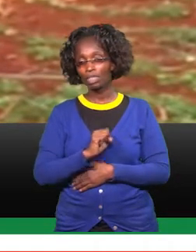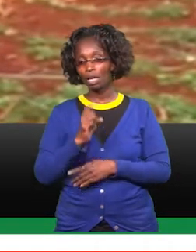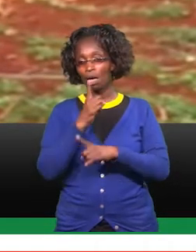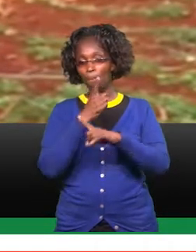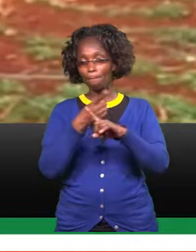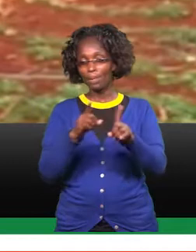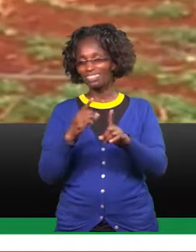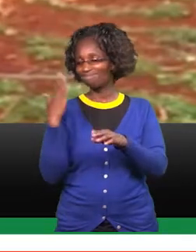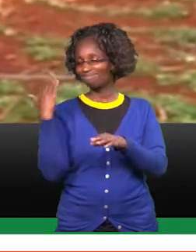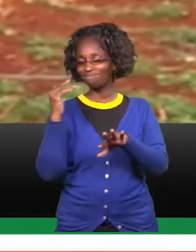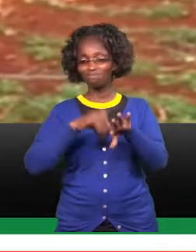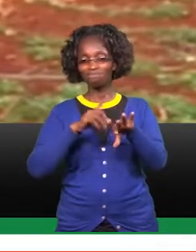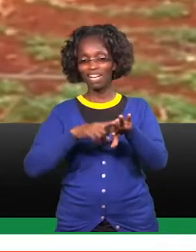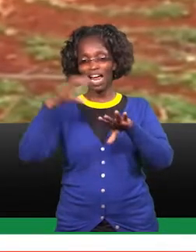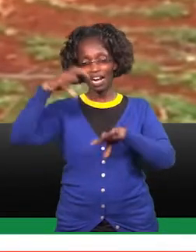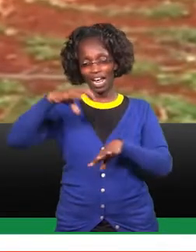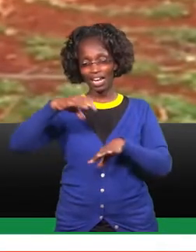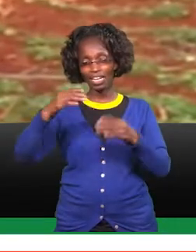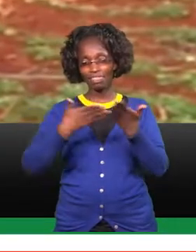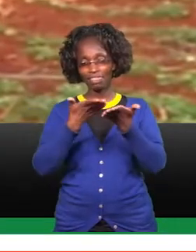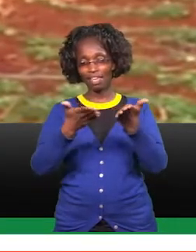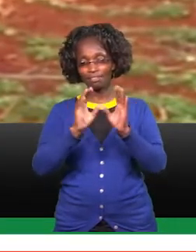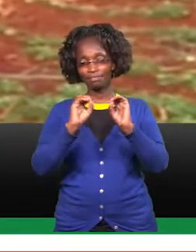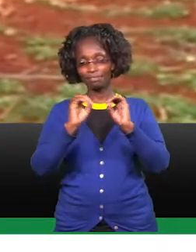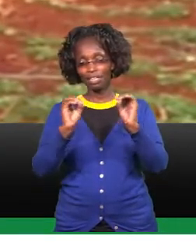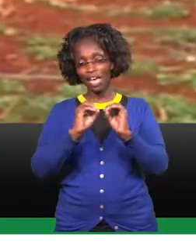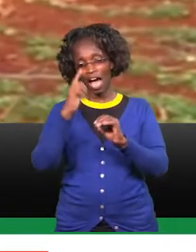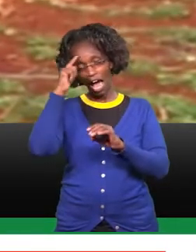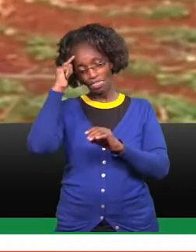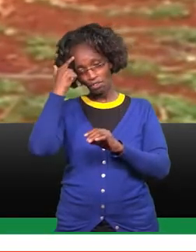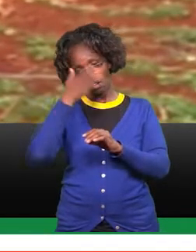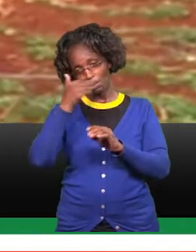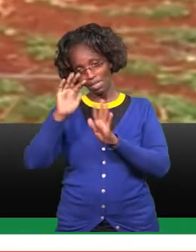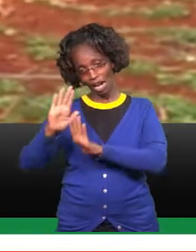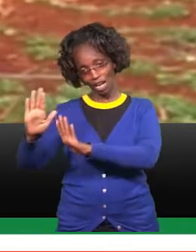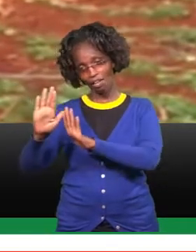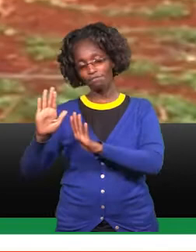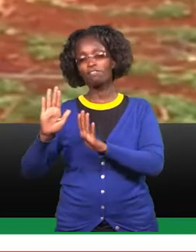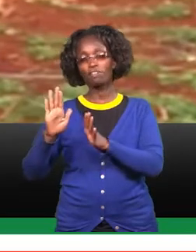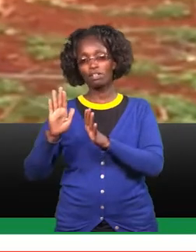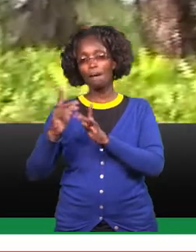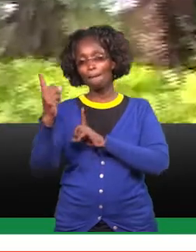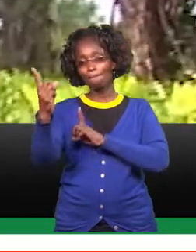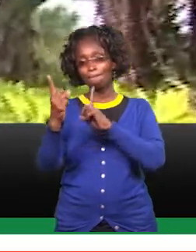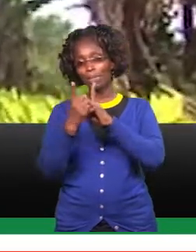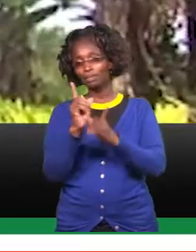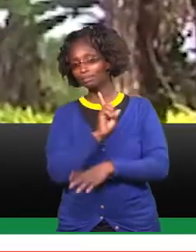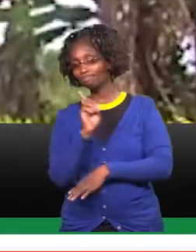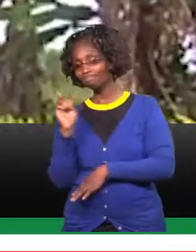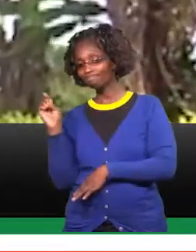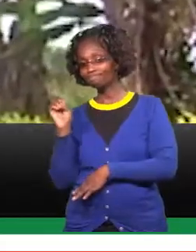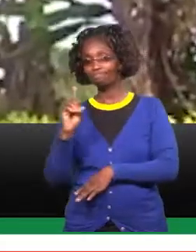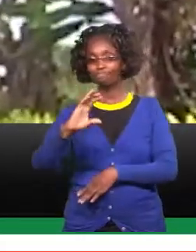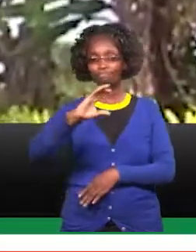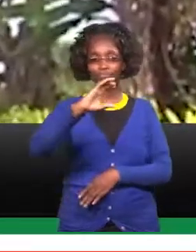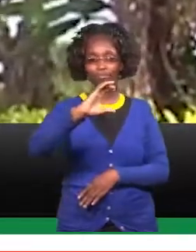ni ya msimu wa jana nilipanda na kukawa na mvua kidogo, nikaona vyema kuiacha kuliko kuingoa, maanake ilikuwa haina faida. Tunakutana